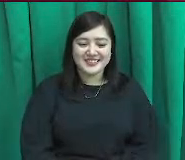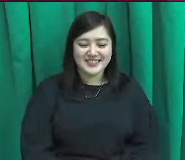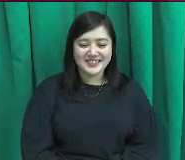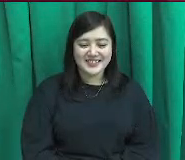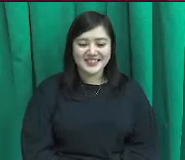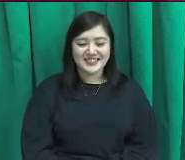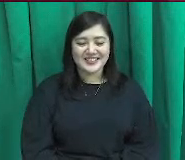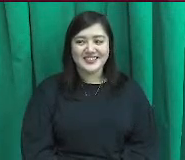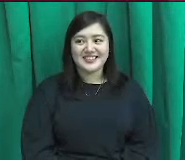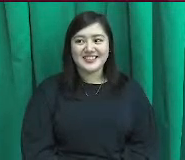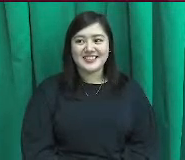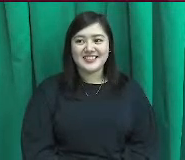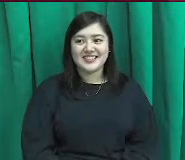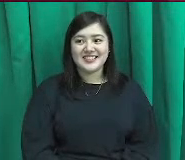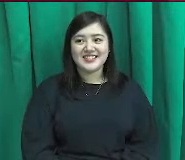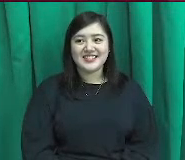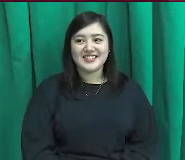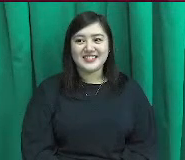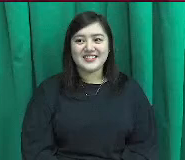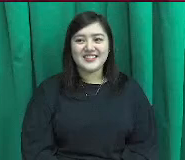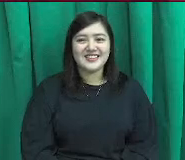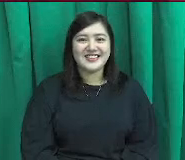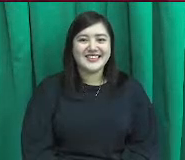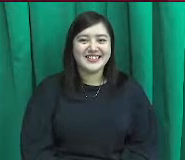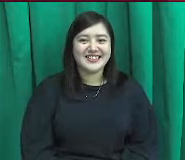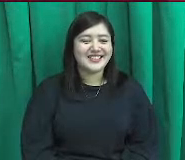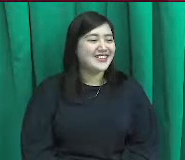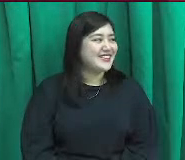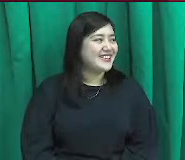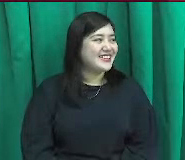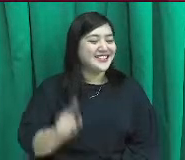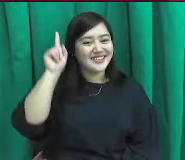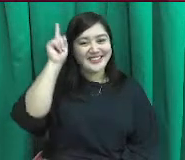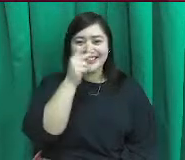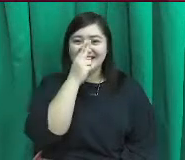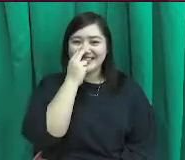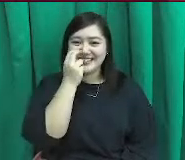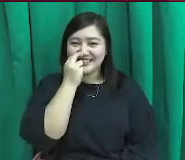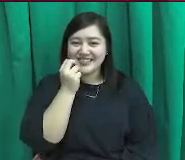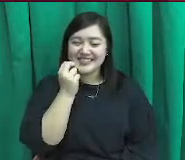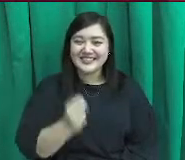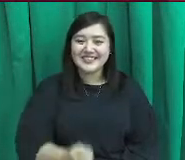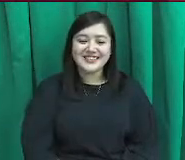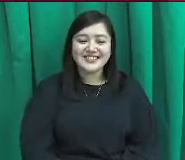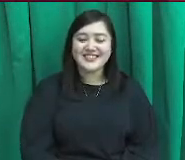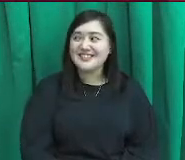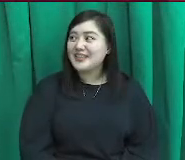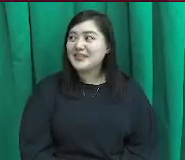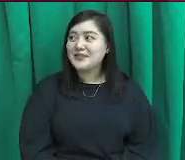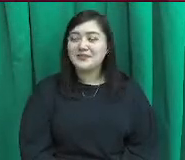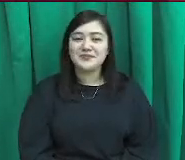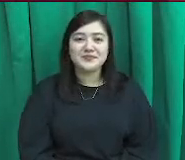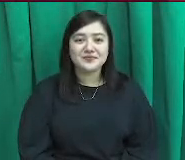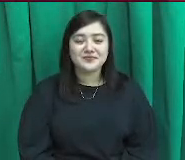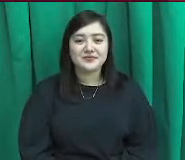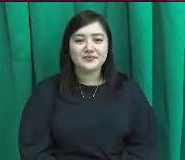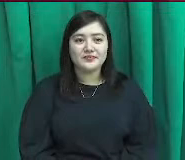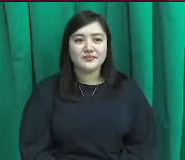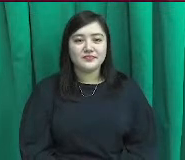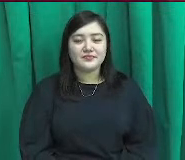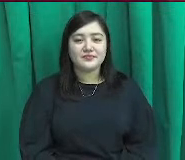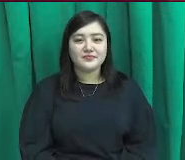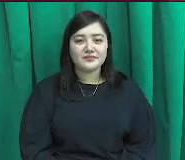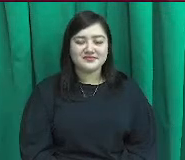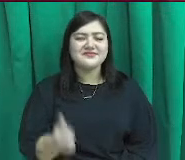may kasabihan eh. Baka may balat daw. Hindi talaga, pero hindi. Ano po 'yan? Talagang may purpose